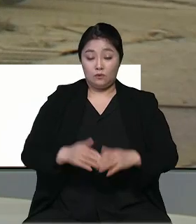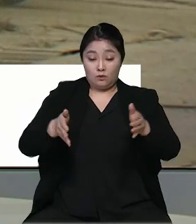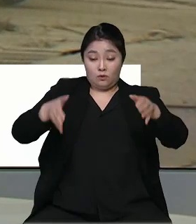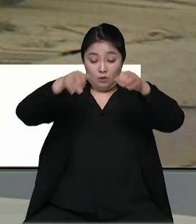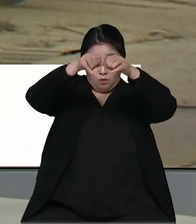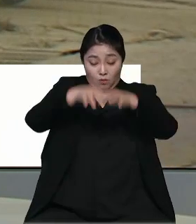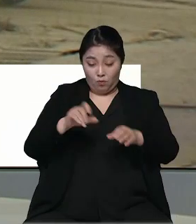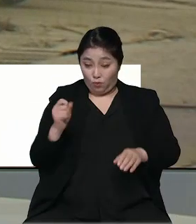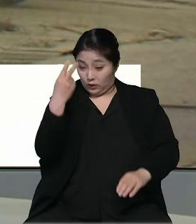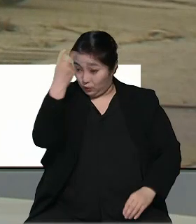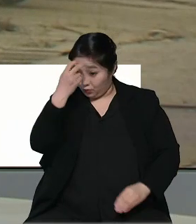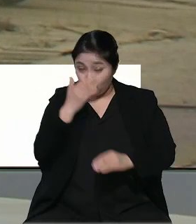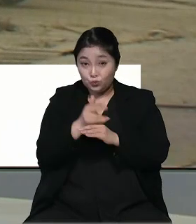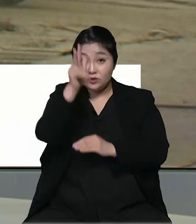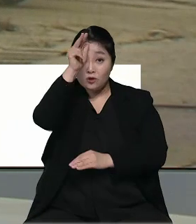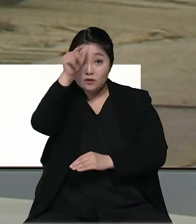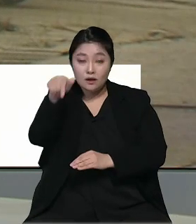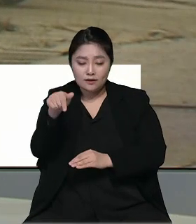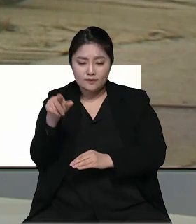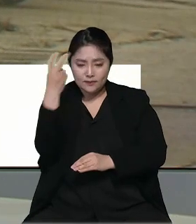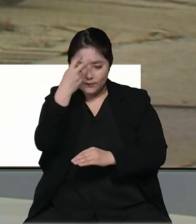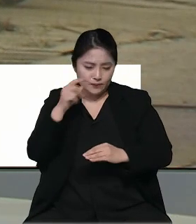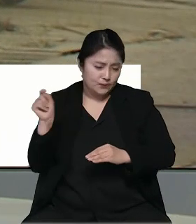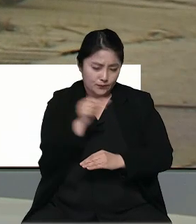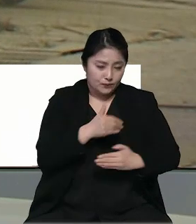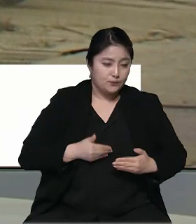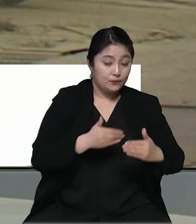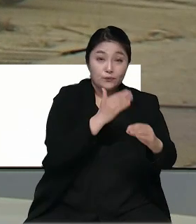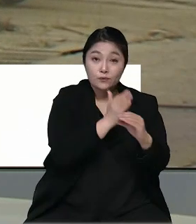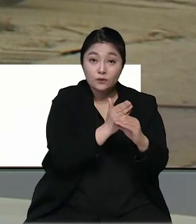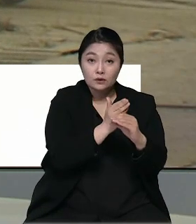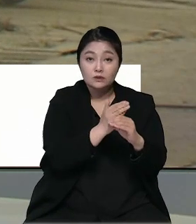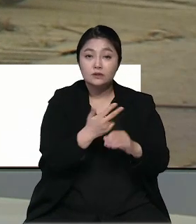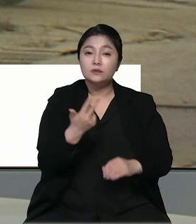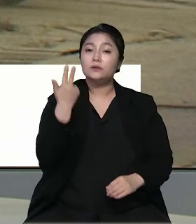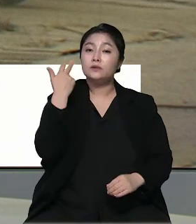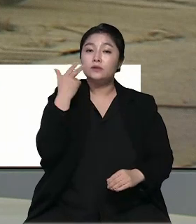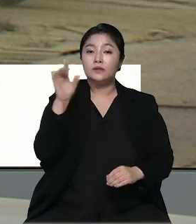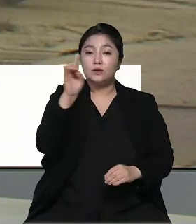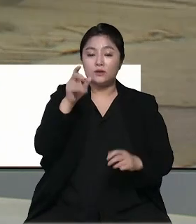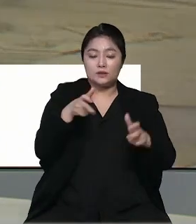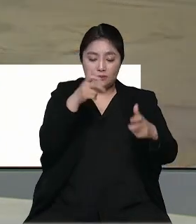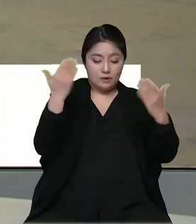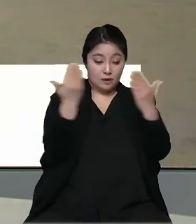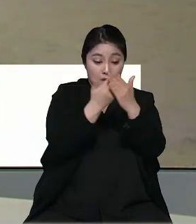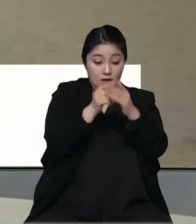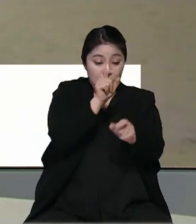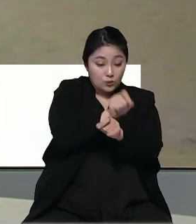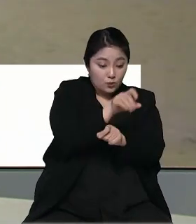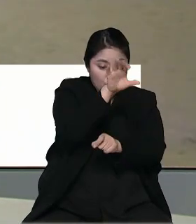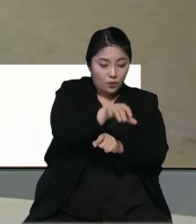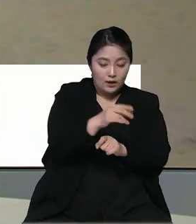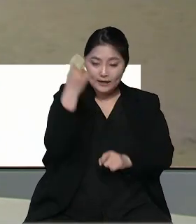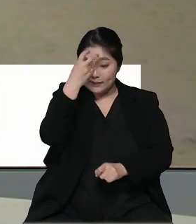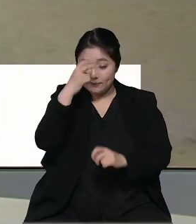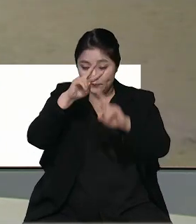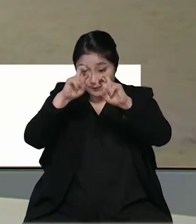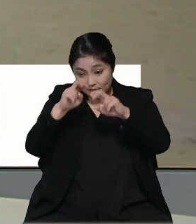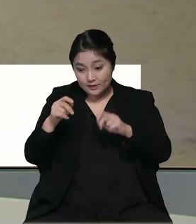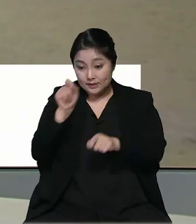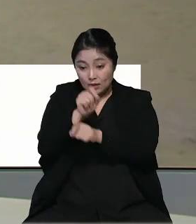붕괴 원인을 조사하고 있는 경찰이 수사에 속도를 내고 있습니다. 지난주 현대산업개발 현장사무소와 감리사무실